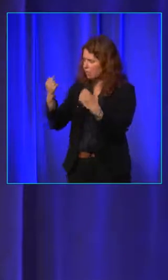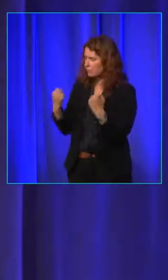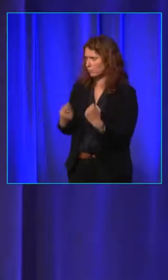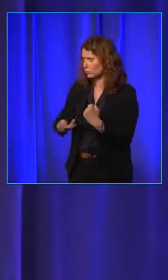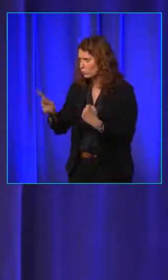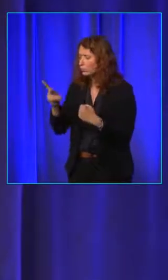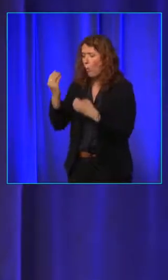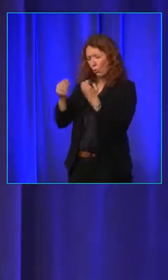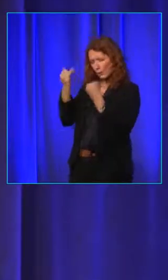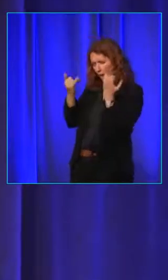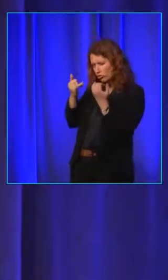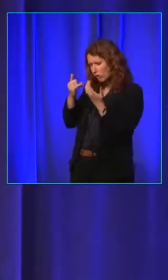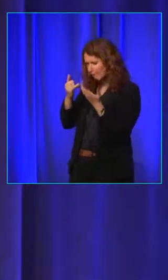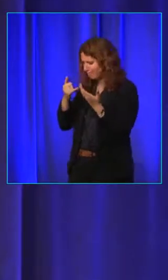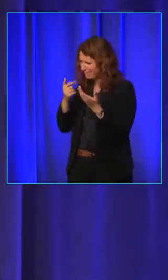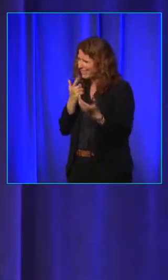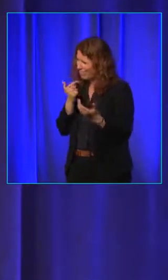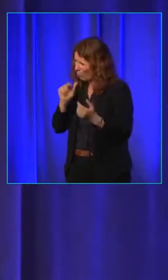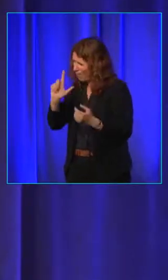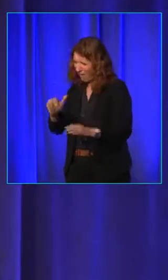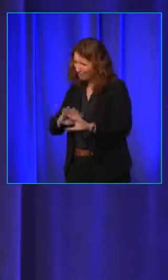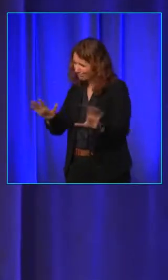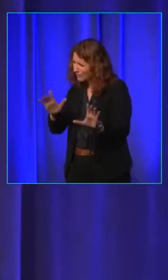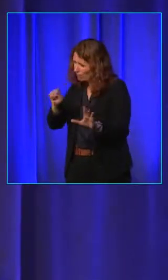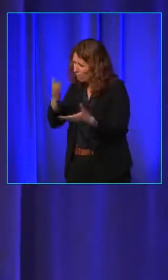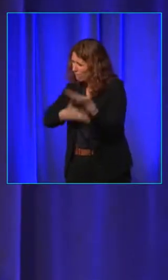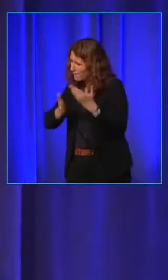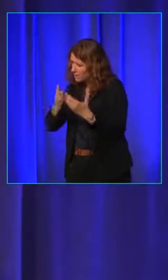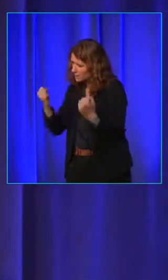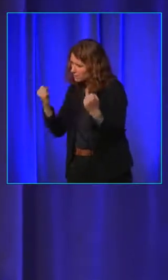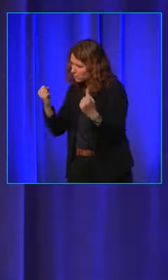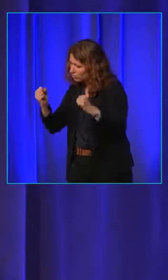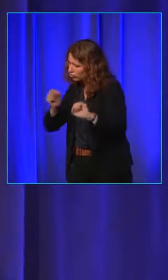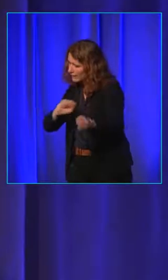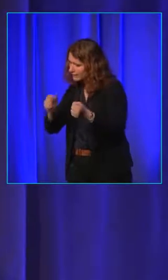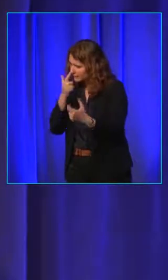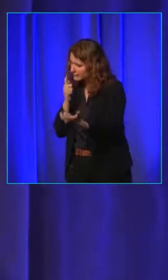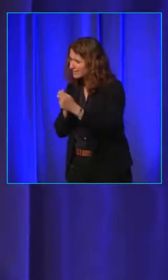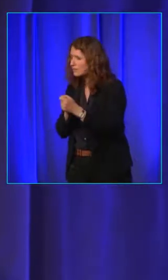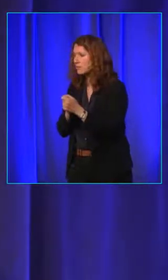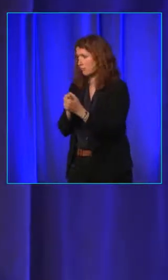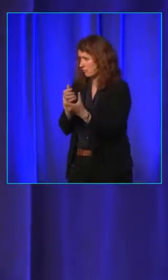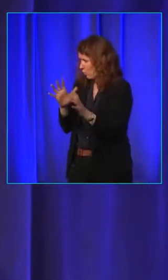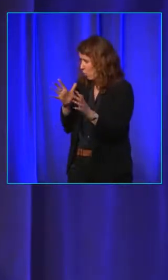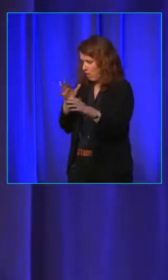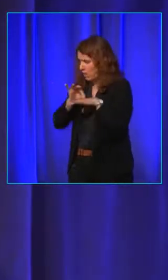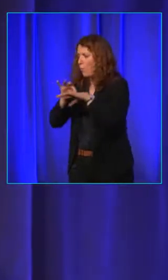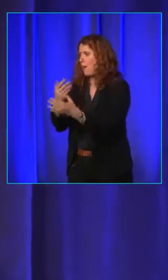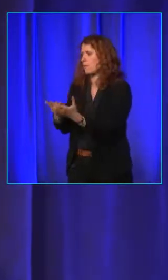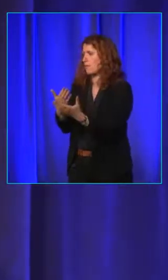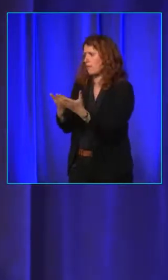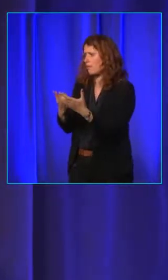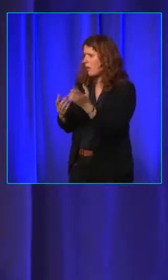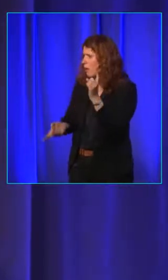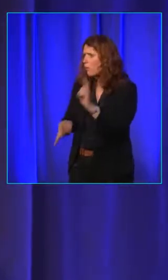et le remplacer par un geste juste. Parce qu'effectivement, c'est un enjeu hyper important, puisque c'est les mêmes zones,